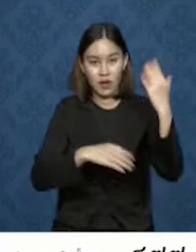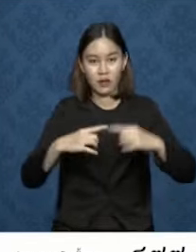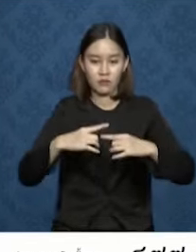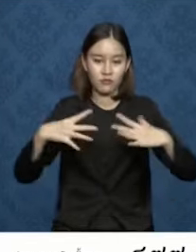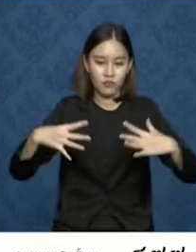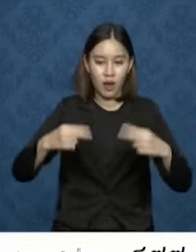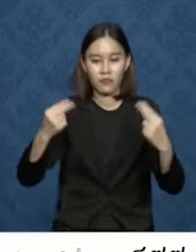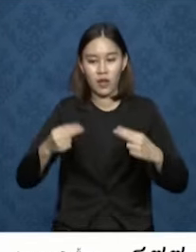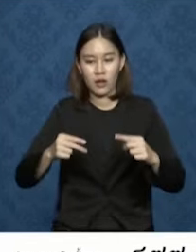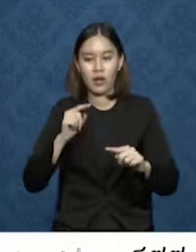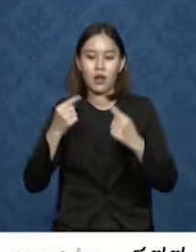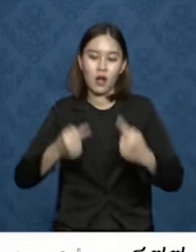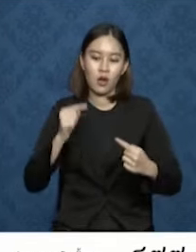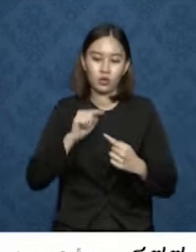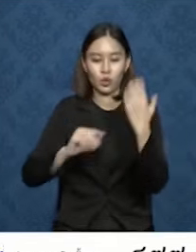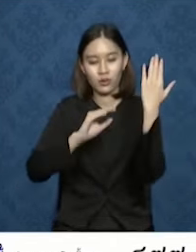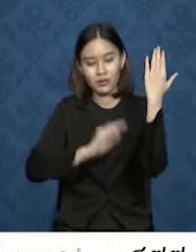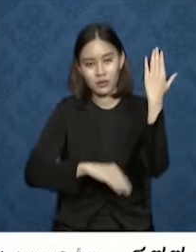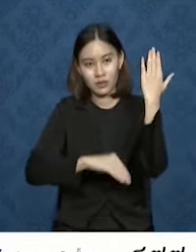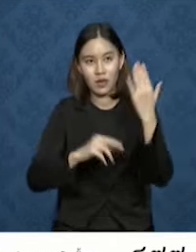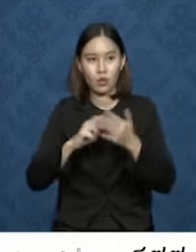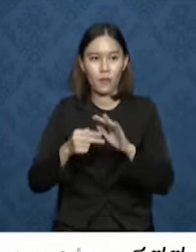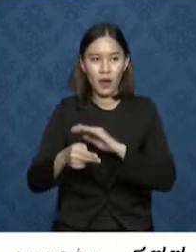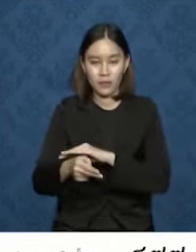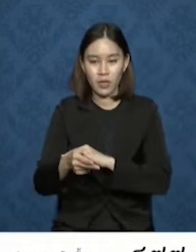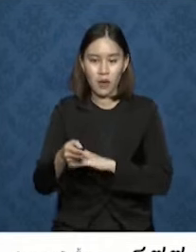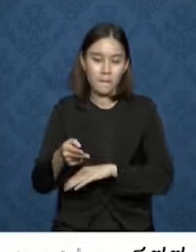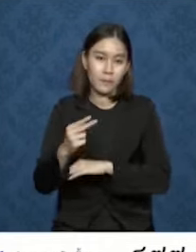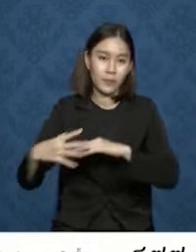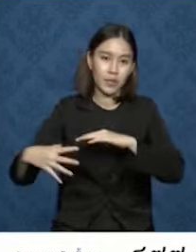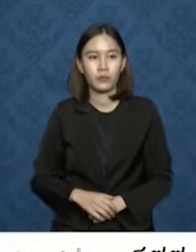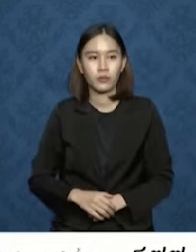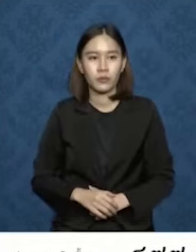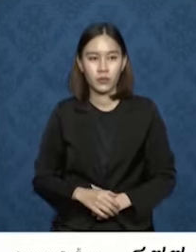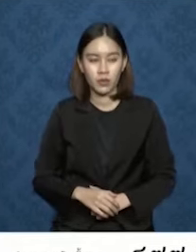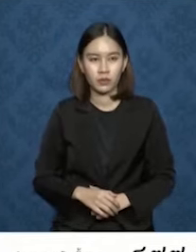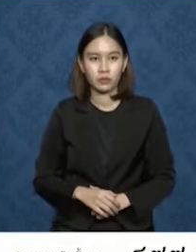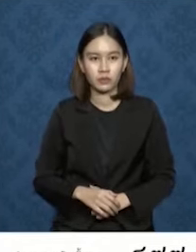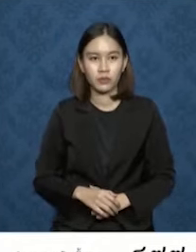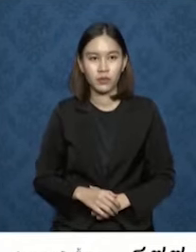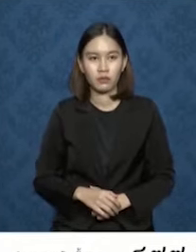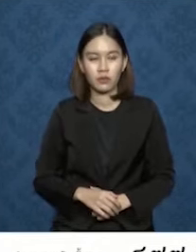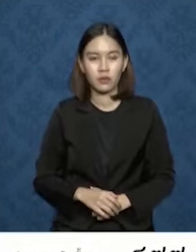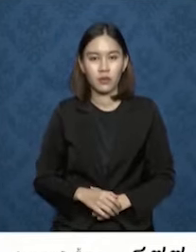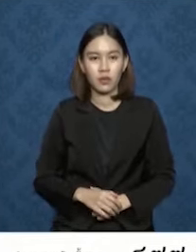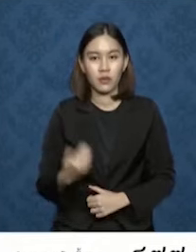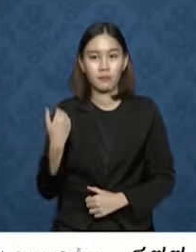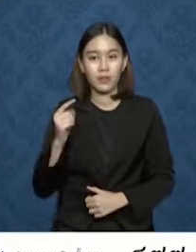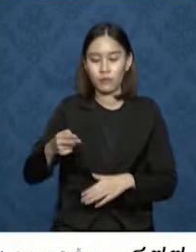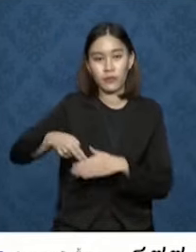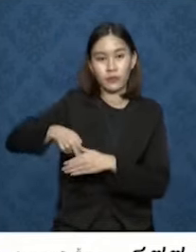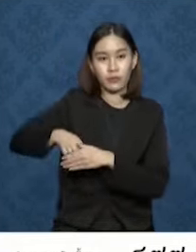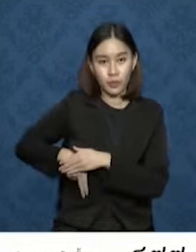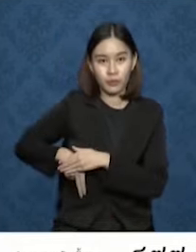แย้งความรุนแดงในจังหวัดชนภาคใต้นั่นก็คือเหตุการณ์ปล้นปืนที่ค่ายไปเหลงนราธิวาสครับเกิดเหตุที่ไม่คาดฝันคือกองกำลังติด